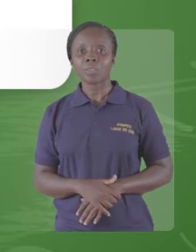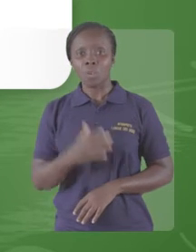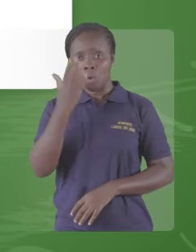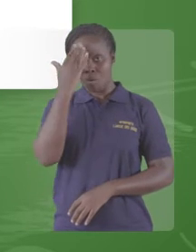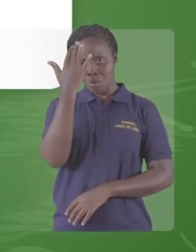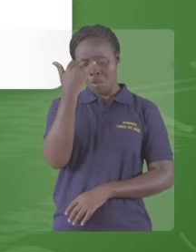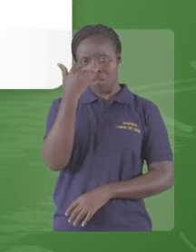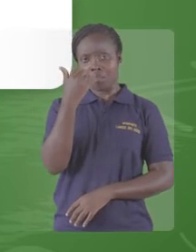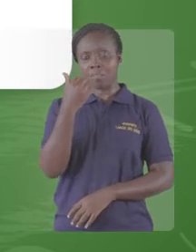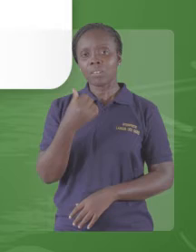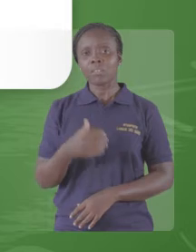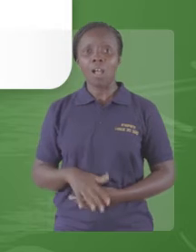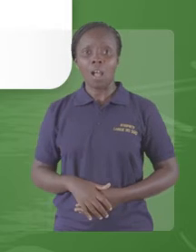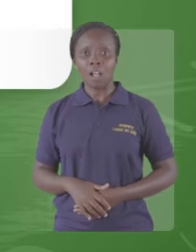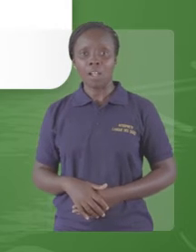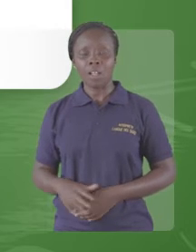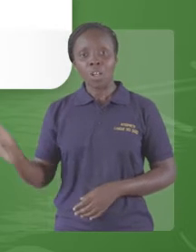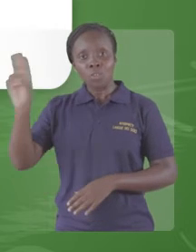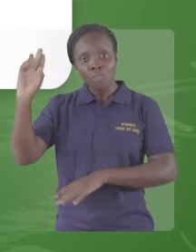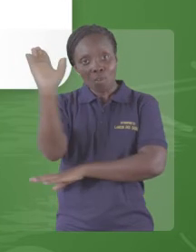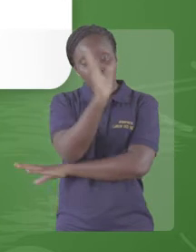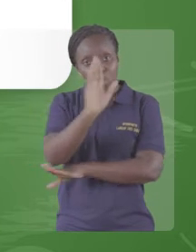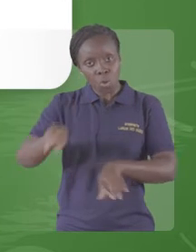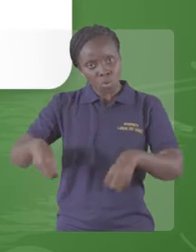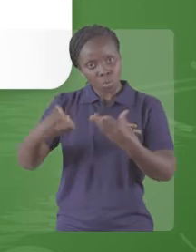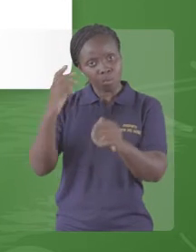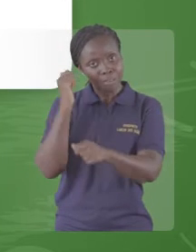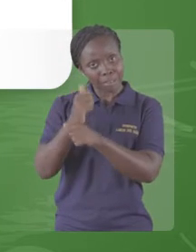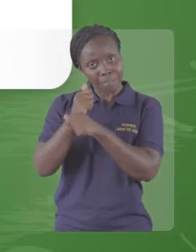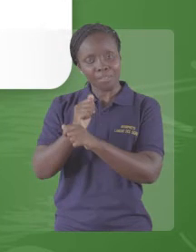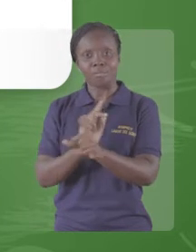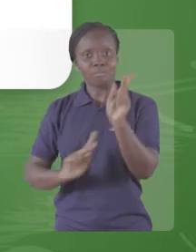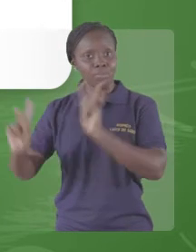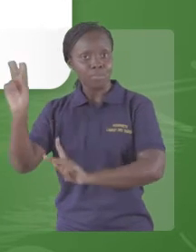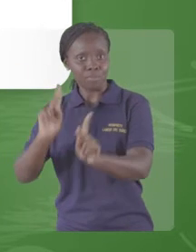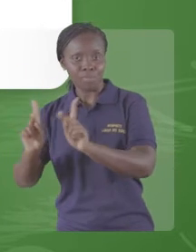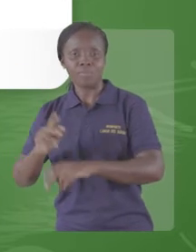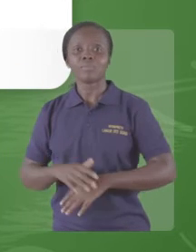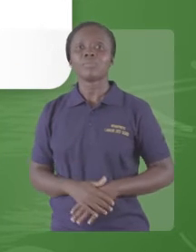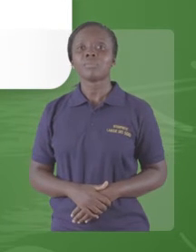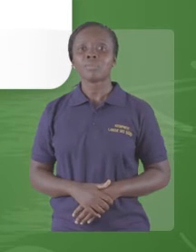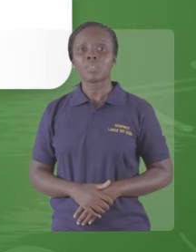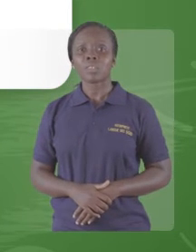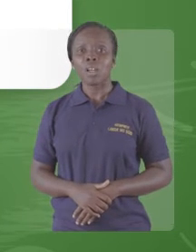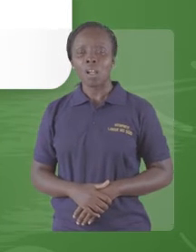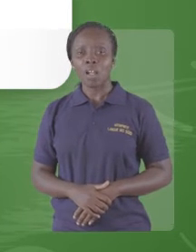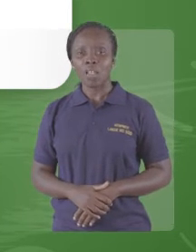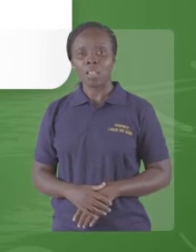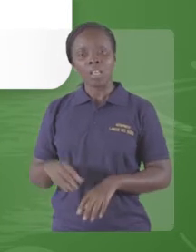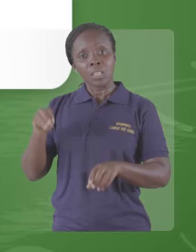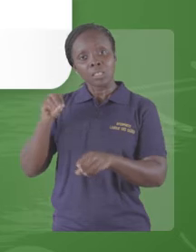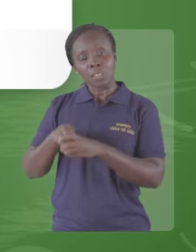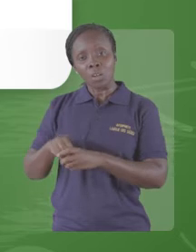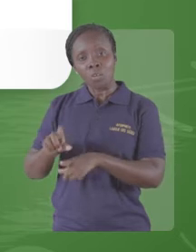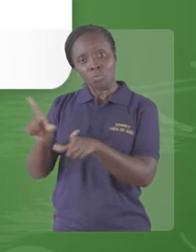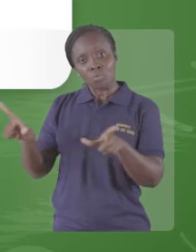car elle procure de l'emploi à la population dans les unités de transformation du